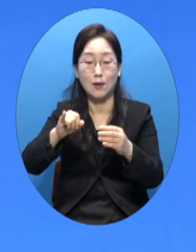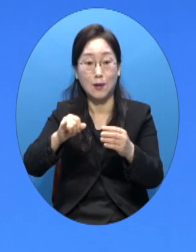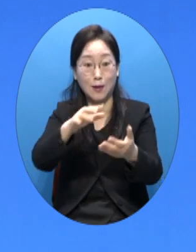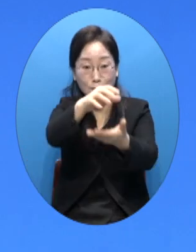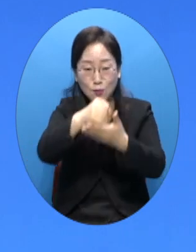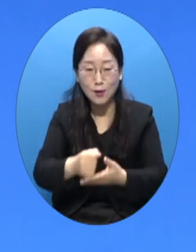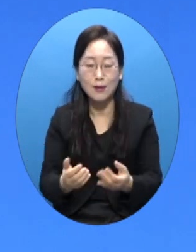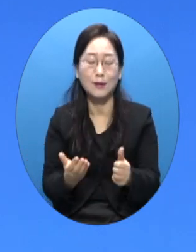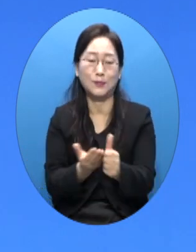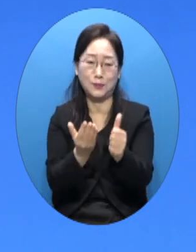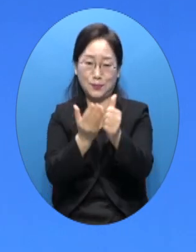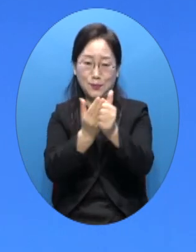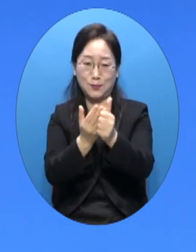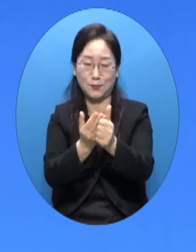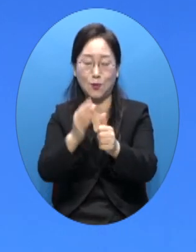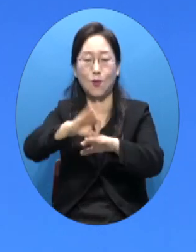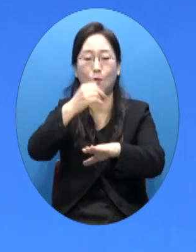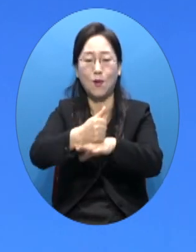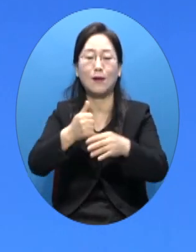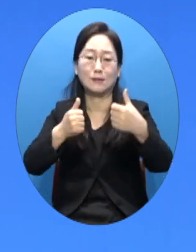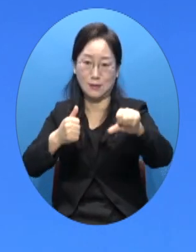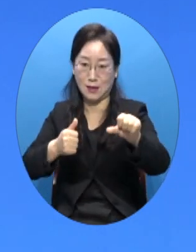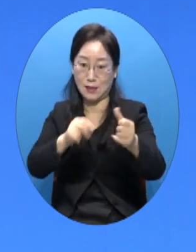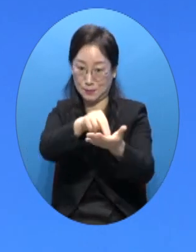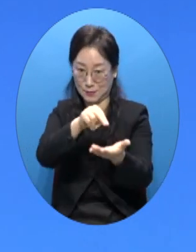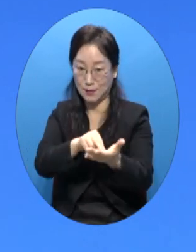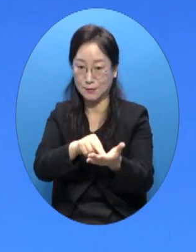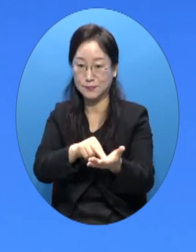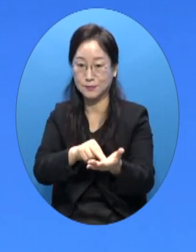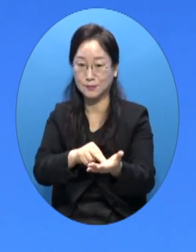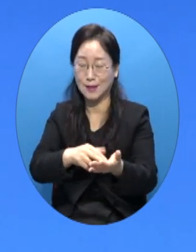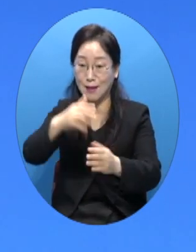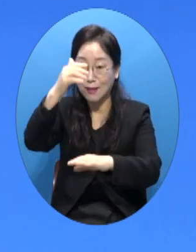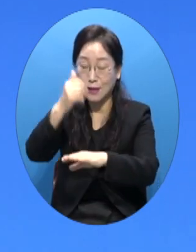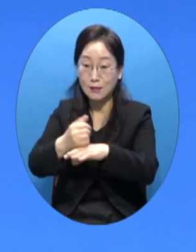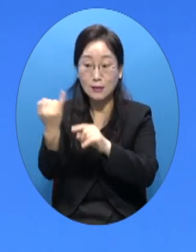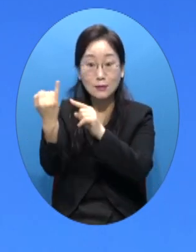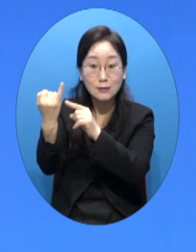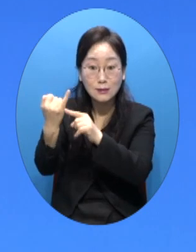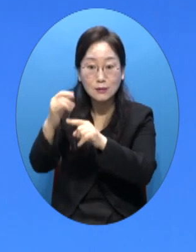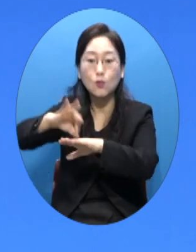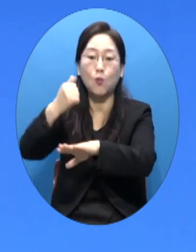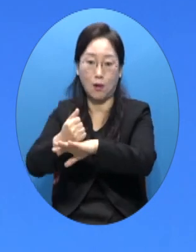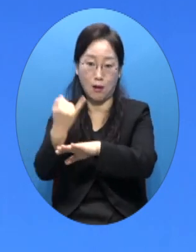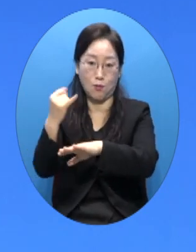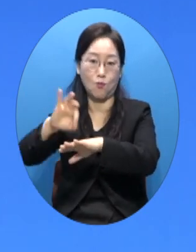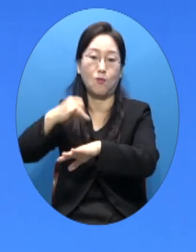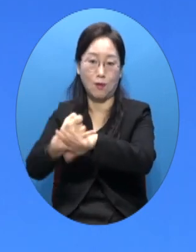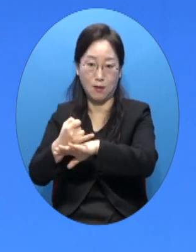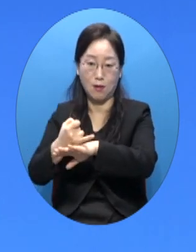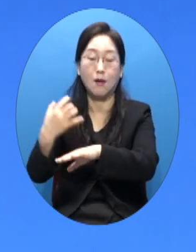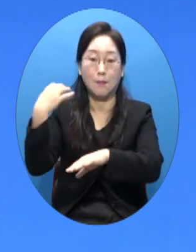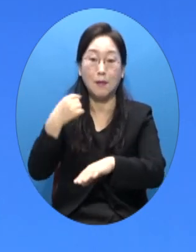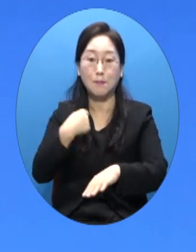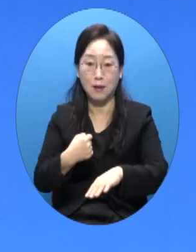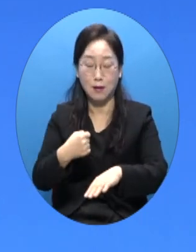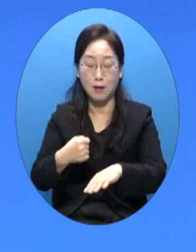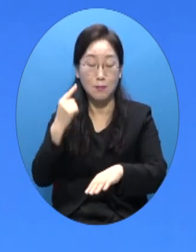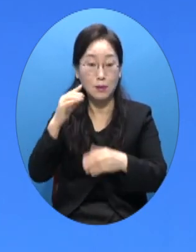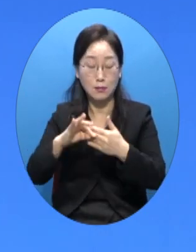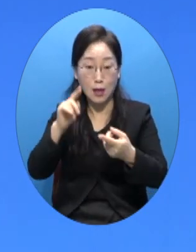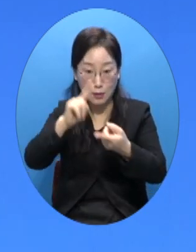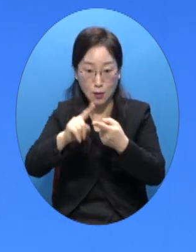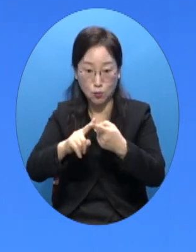자라났습니다 나중에이 공주가 애굽의 왕이 되는데 그대로 잘 있었으면 그는 왕권을 물려받을 수도 있었습니다